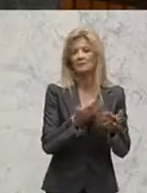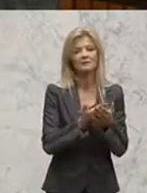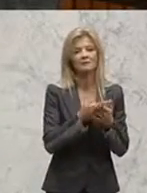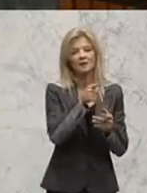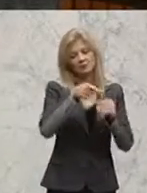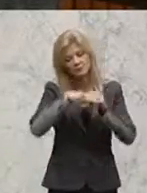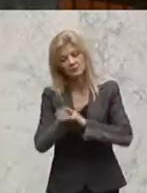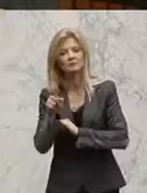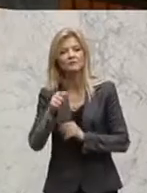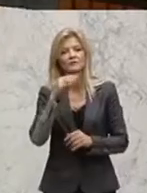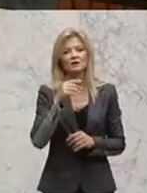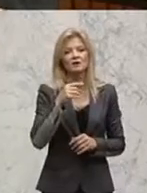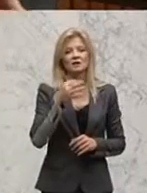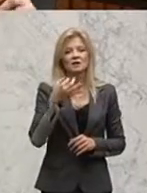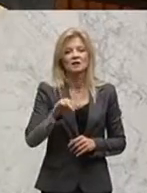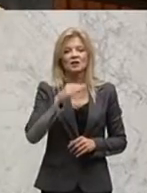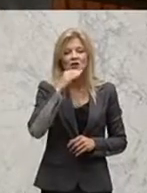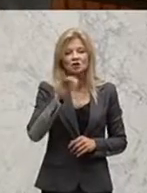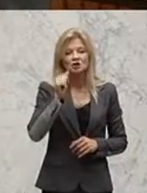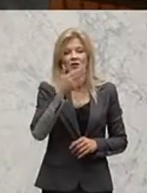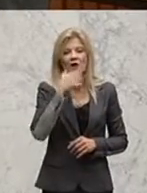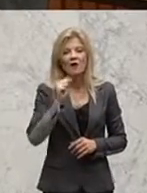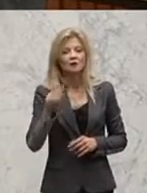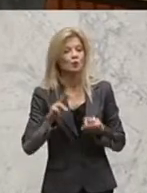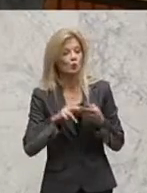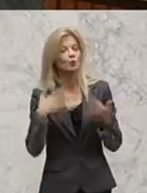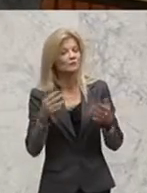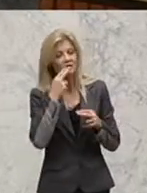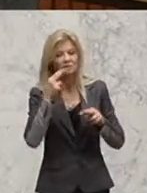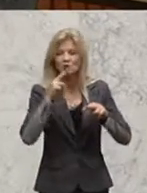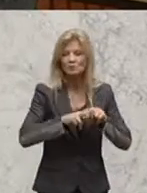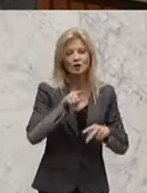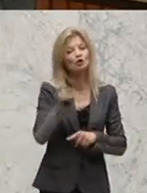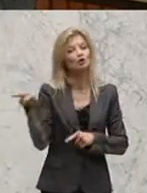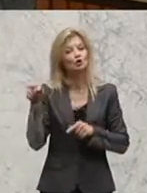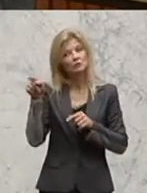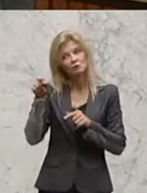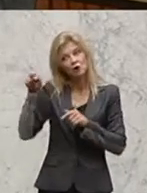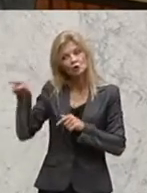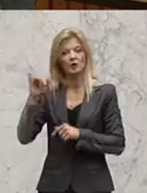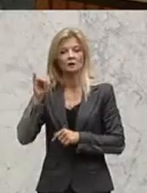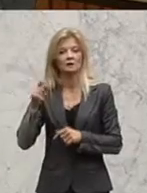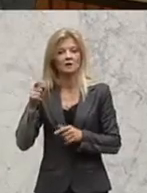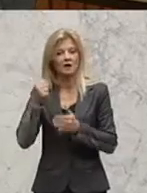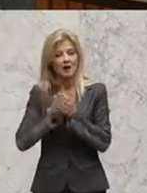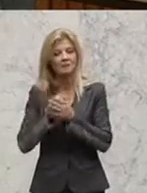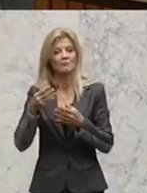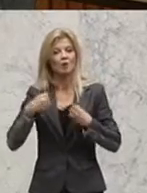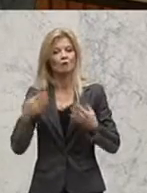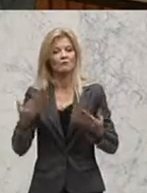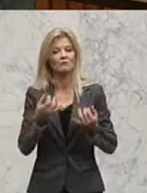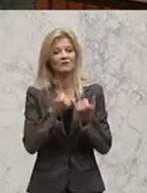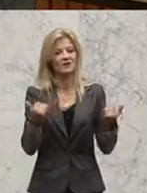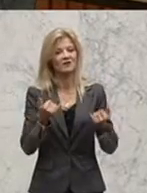wieder vorgegaukelt wird, dass sie dort Wertschätzung, Anerkennung und vor allem auch Orientierung